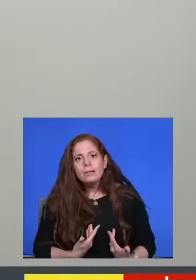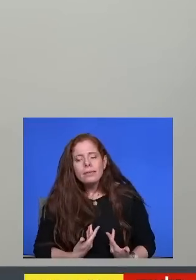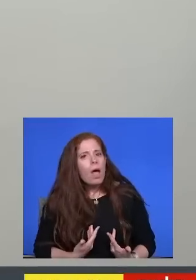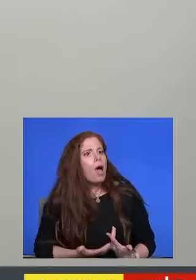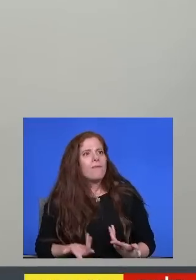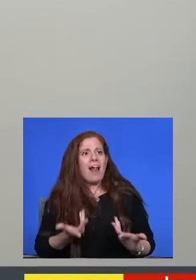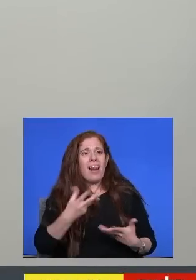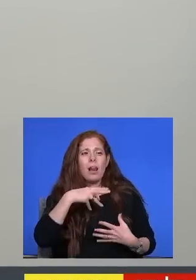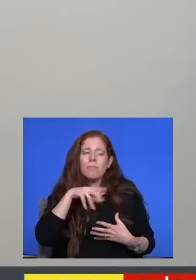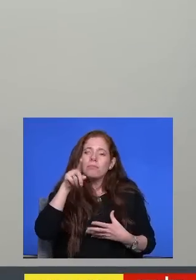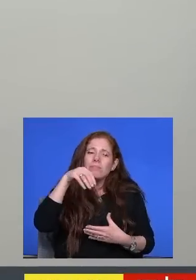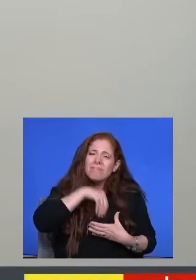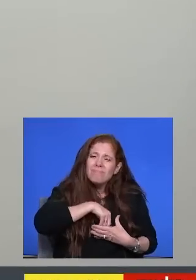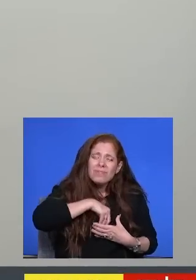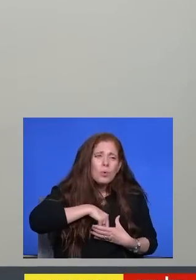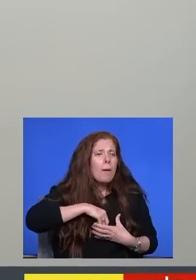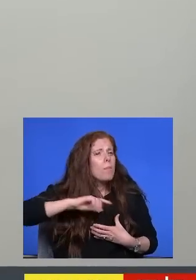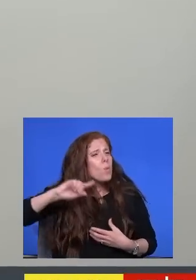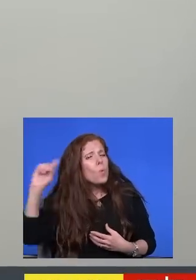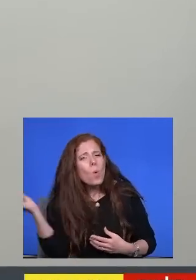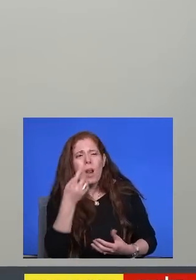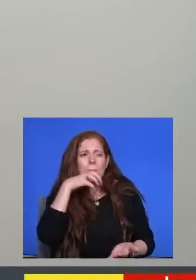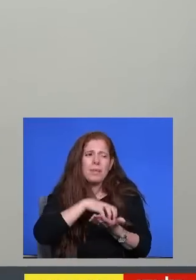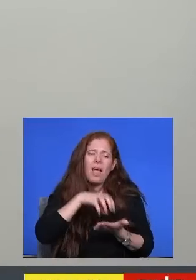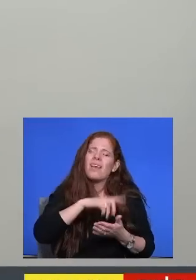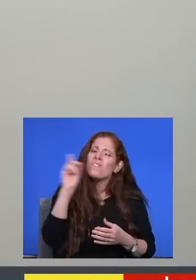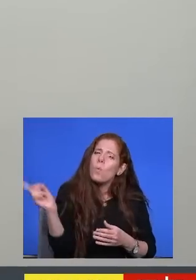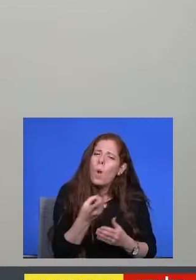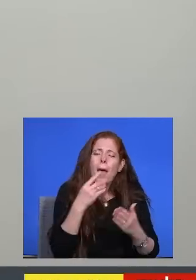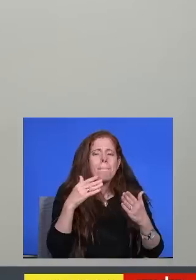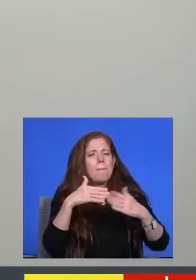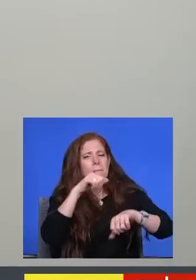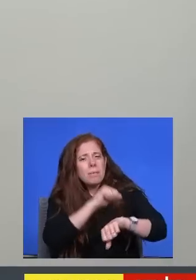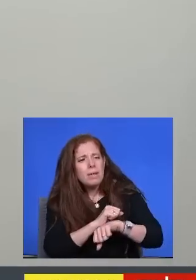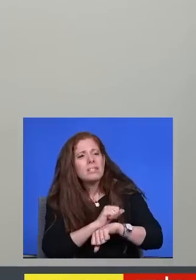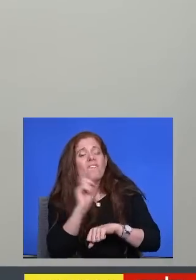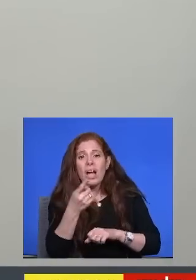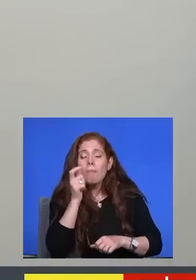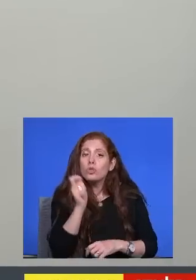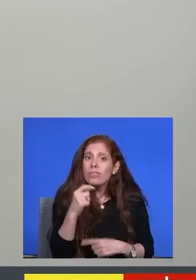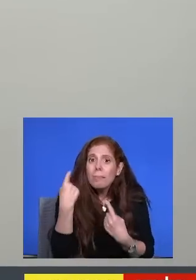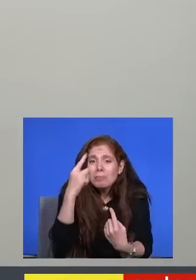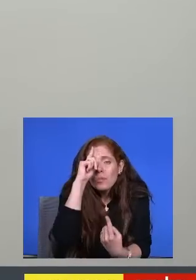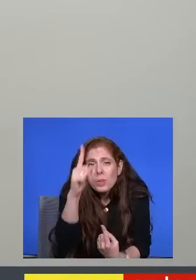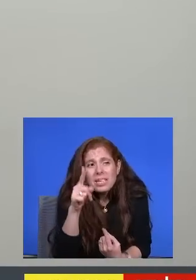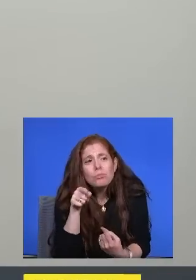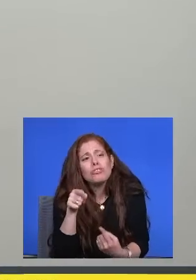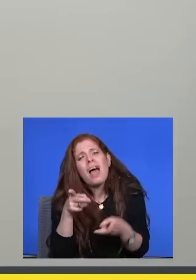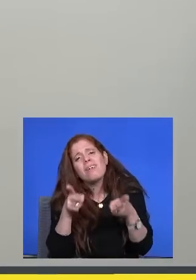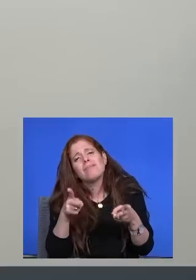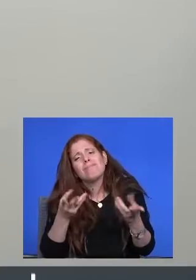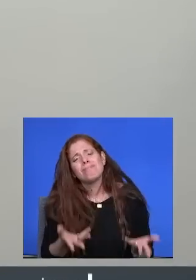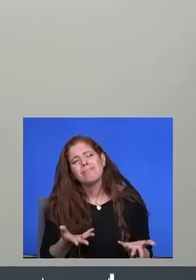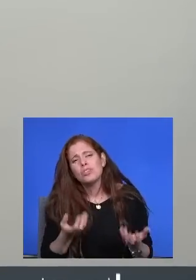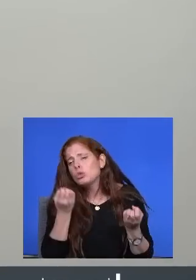בתוך תוכם כולם בתחנה וכולם בבית מעצר, וגם השופטים עצמם יודעים שזה מעשה קונדס ברוח